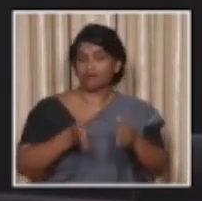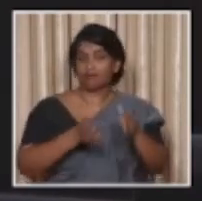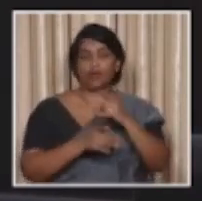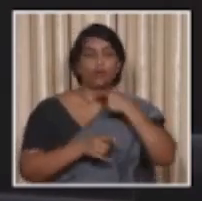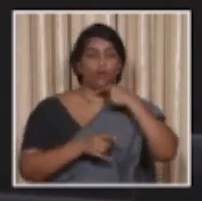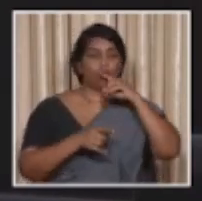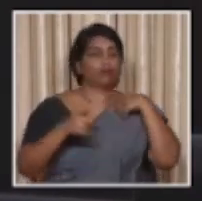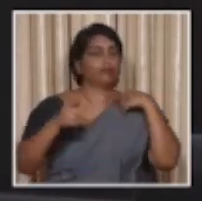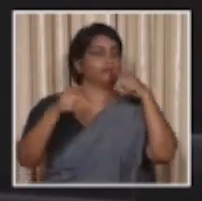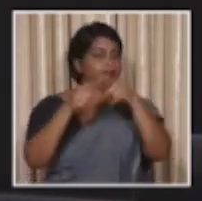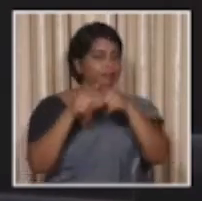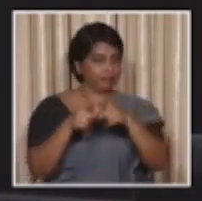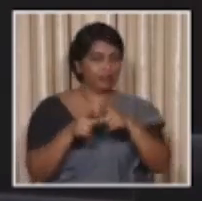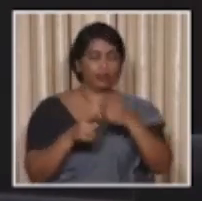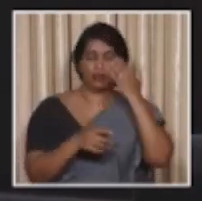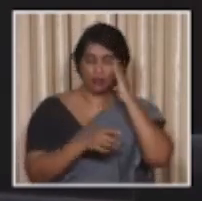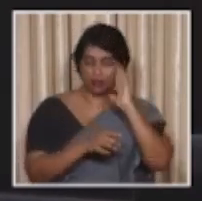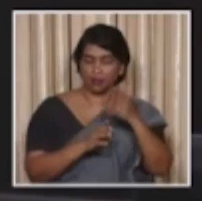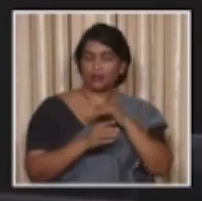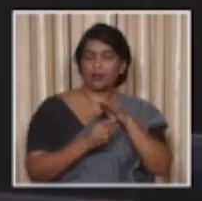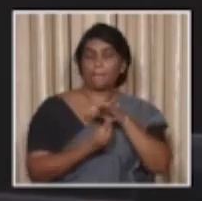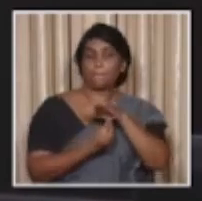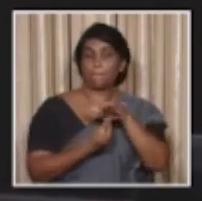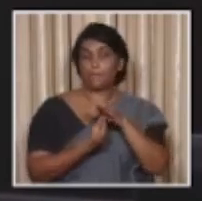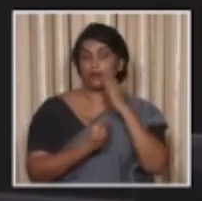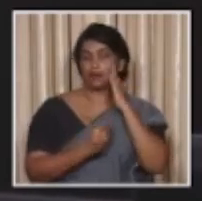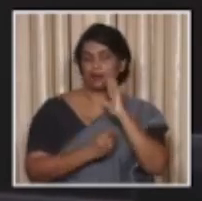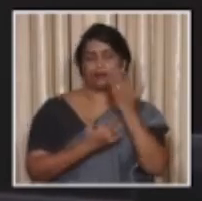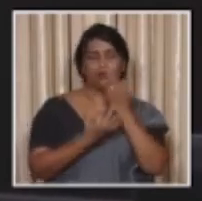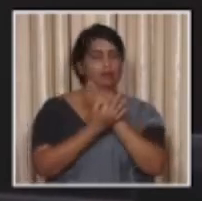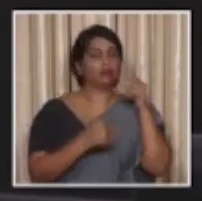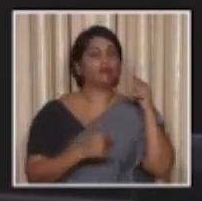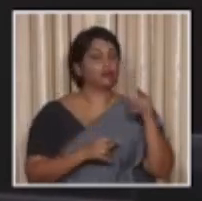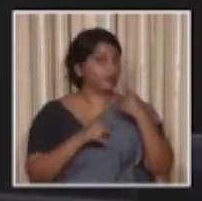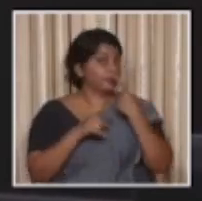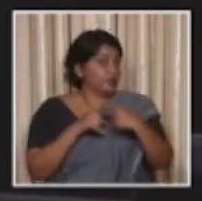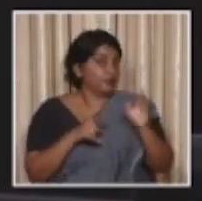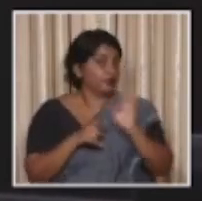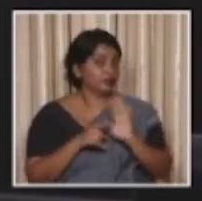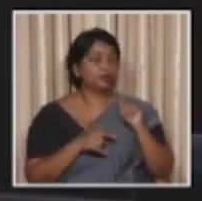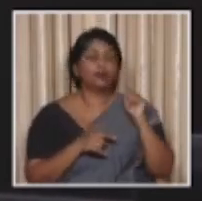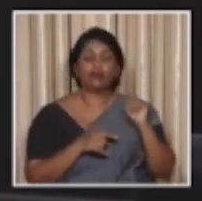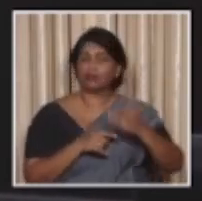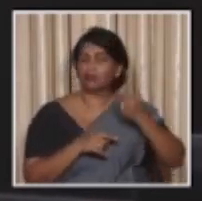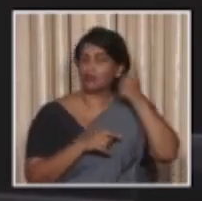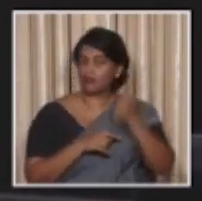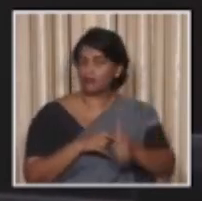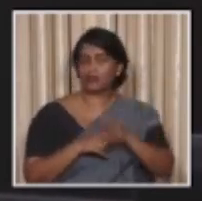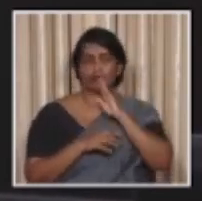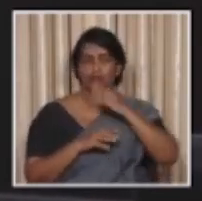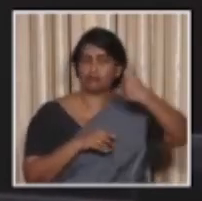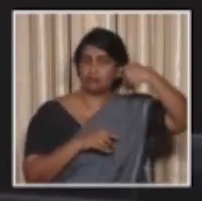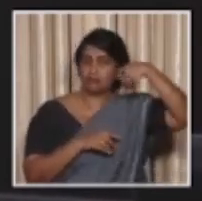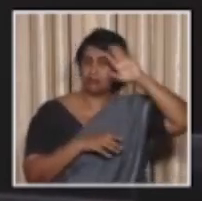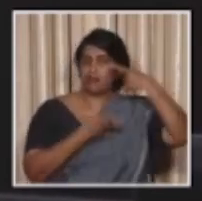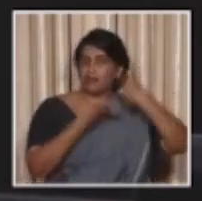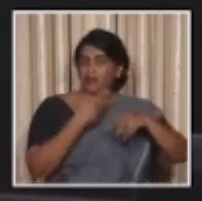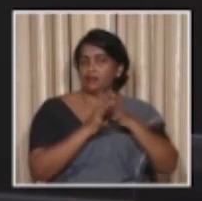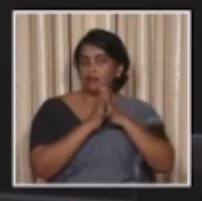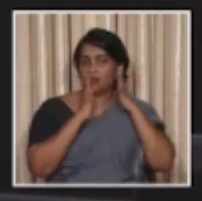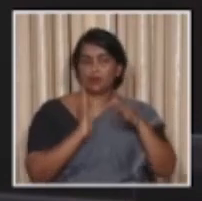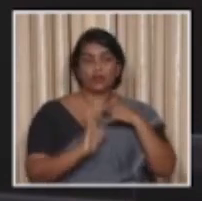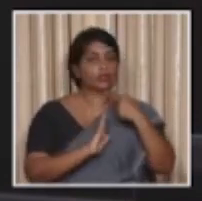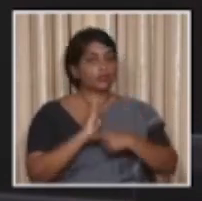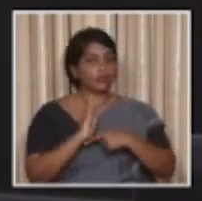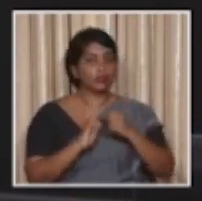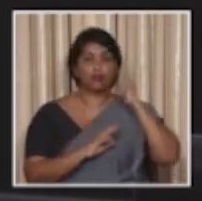මහමුහුදට ගලාගෙන යන ස්වභාවික සෞන්දර්යයෙන් යුක්ත ප්‍රදේශයක්. ඒ විතරක් නෙවෙයි, ඓතිහාසික වටිනාකම් ගණනාවක් තියෙනවා. ශ්‍රී